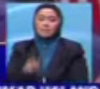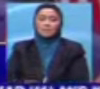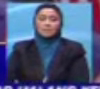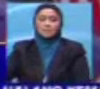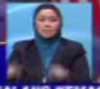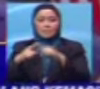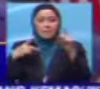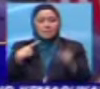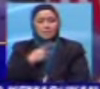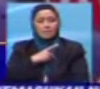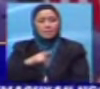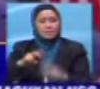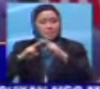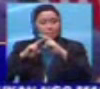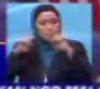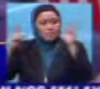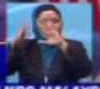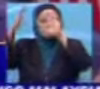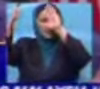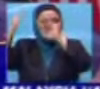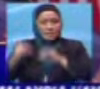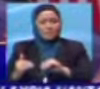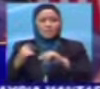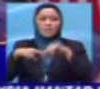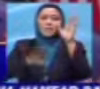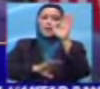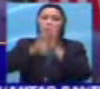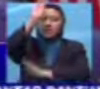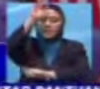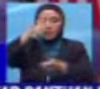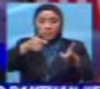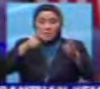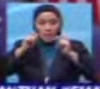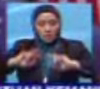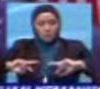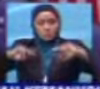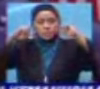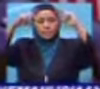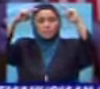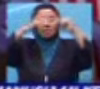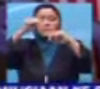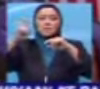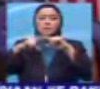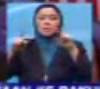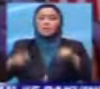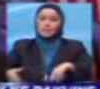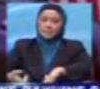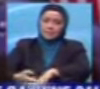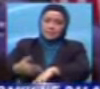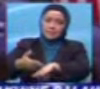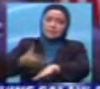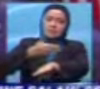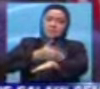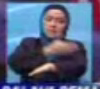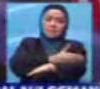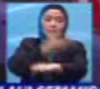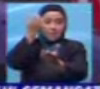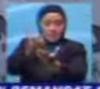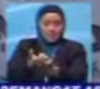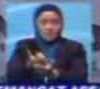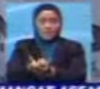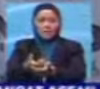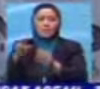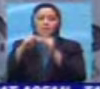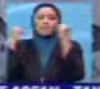pembangunan akan pesat di samping meningkatkan sosioekonomi masyarakat. Kerana sebelum ni kita bergantung semuanya di daerah Hilir